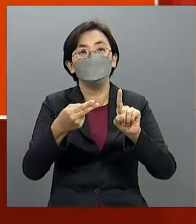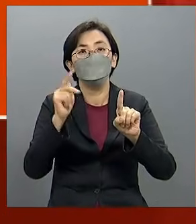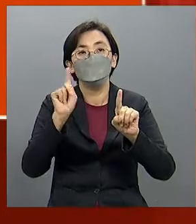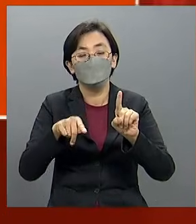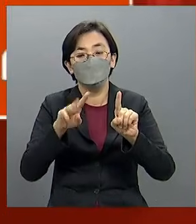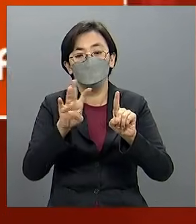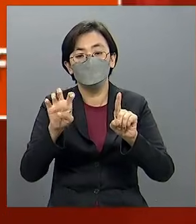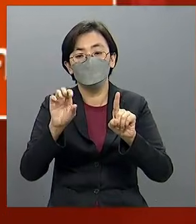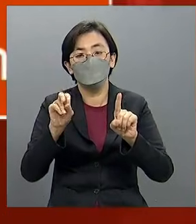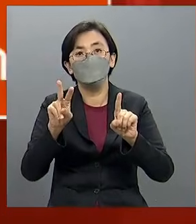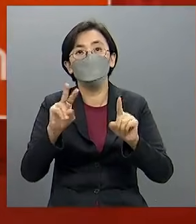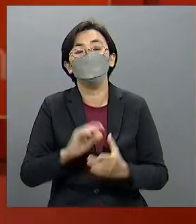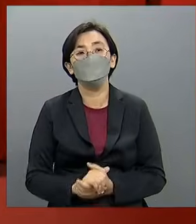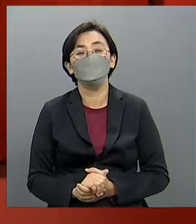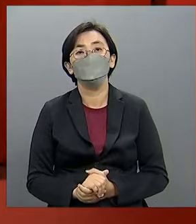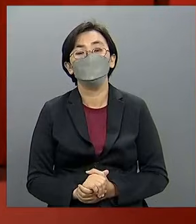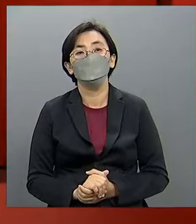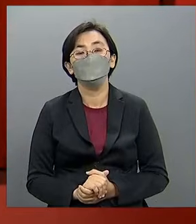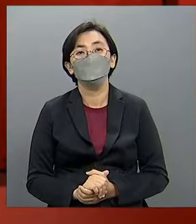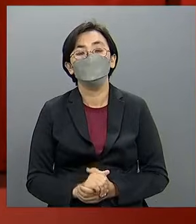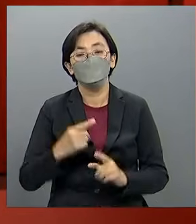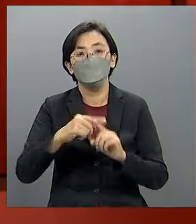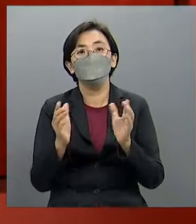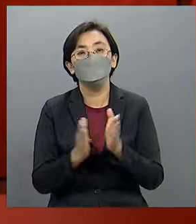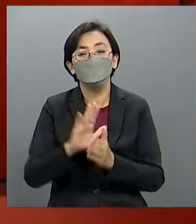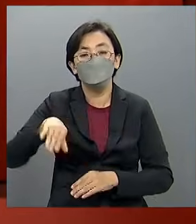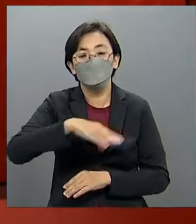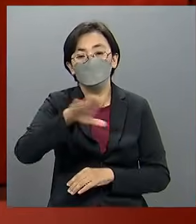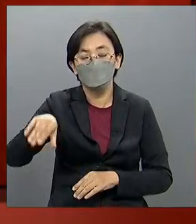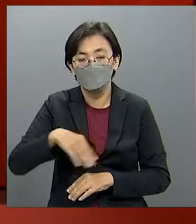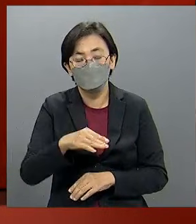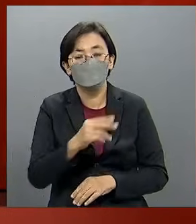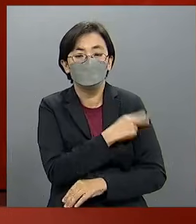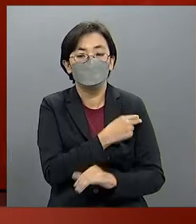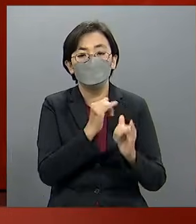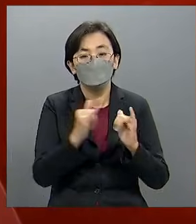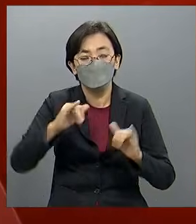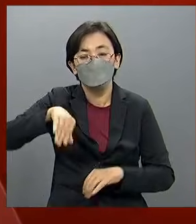11,452 คนภาพรวมทั่วประเทศยังคงเหลือผู้ป่วยระหว่างการรักษาอีก